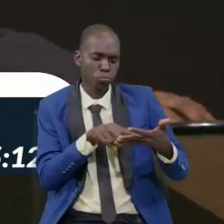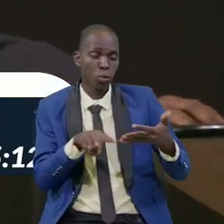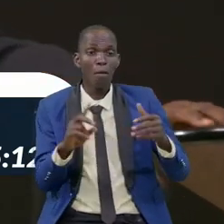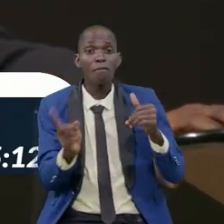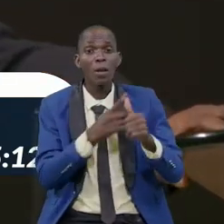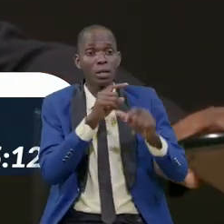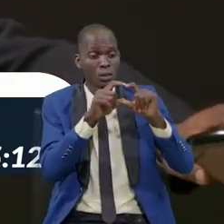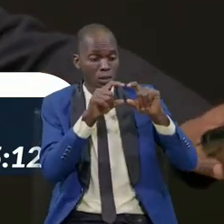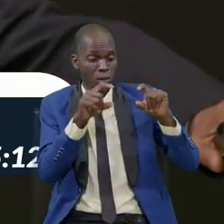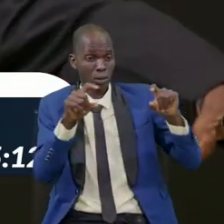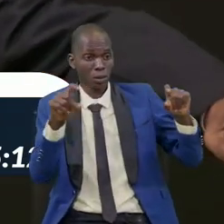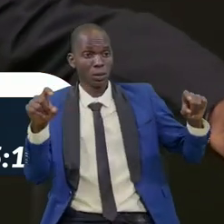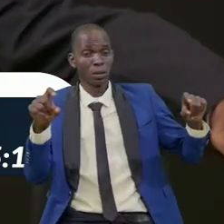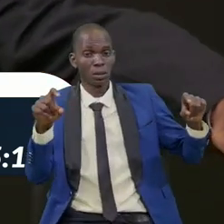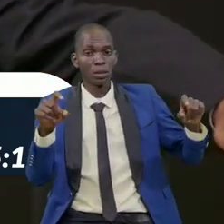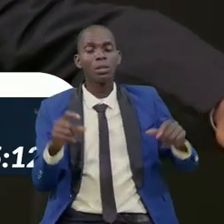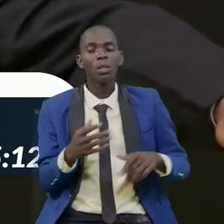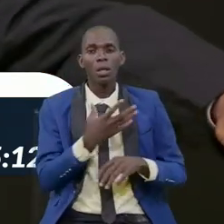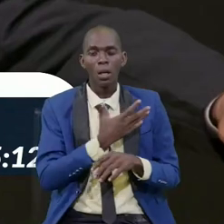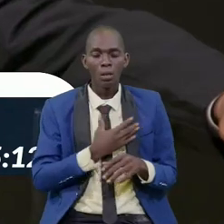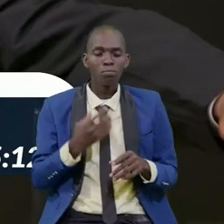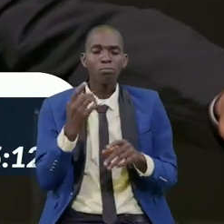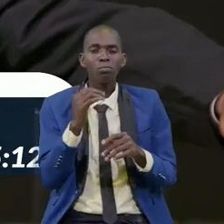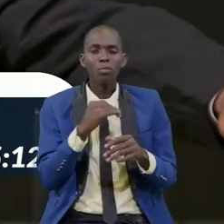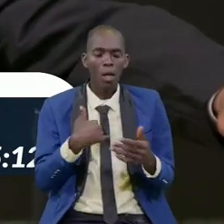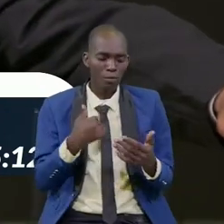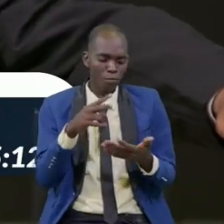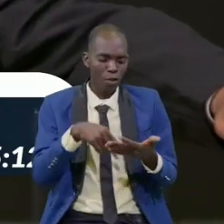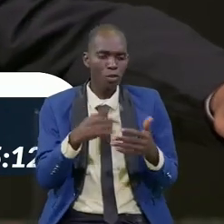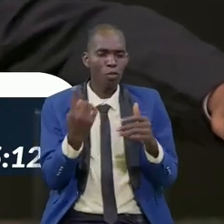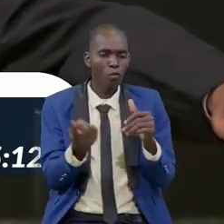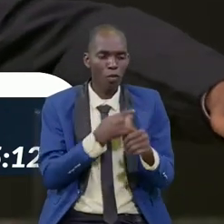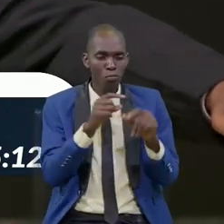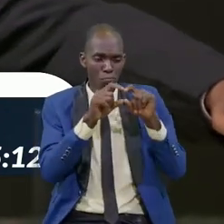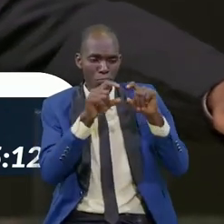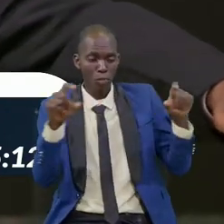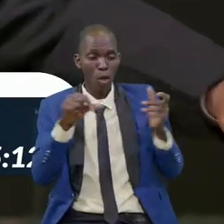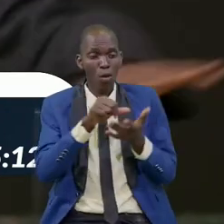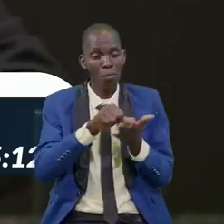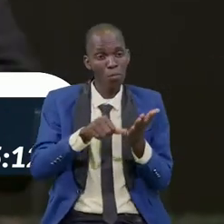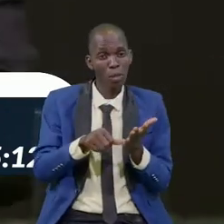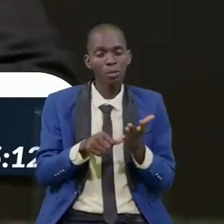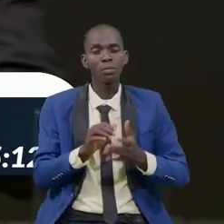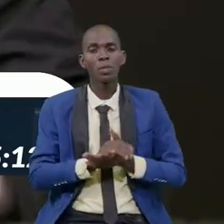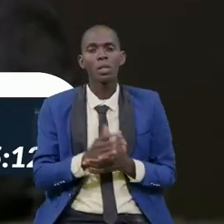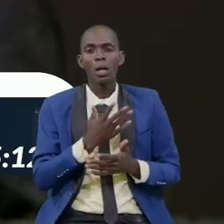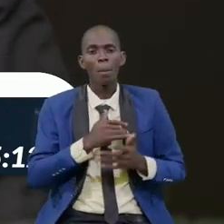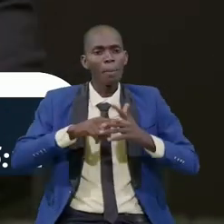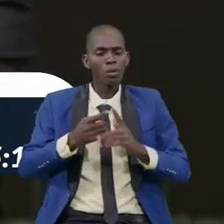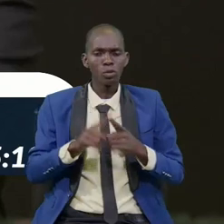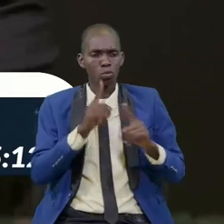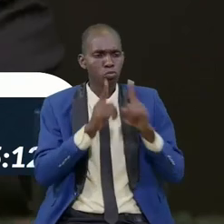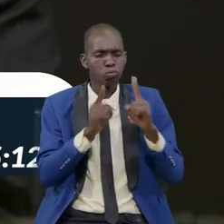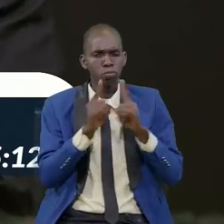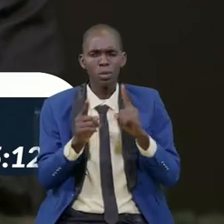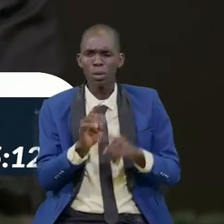ils acceptent la première partie ou bien le premier paragraphe d'une page. Ils ont lu la première page d'un chapitre,